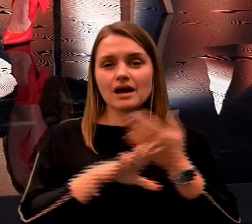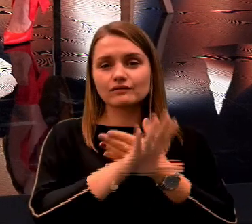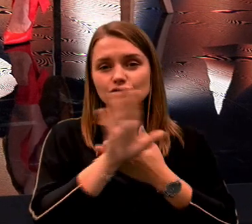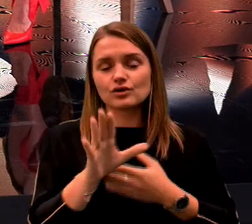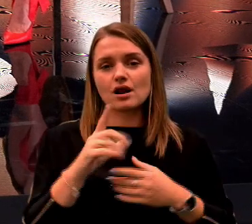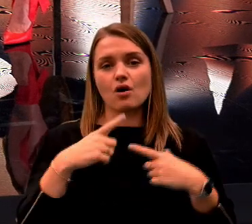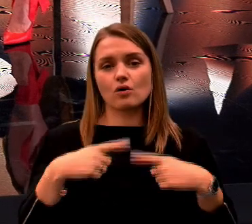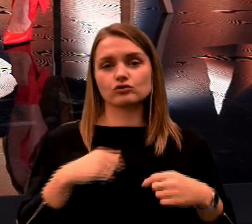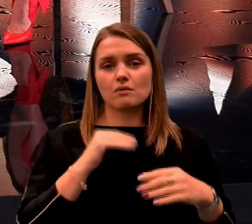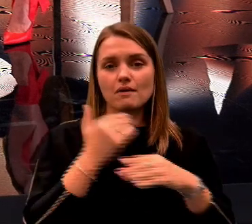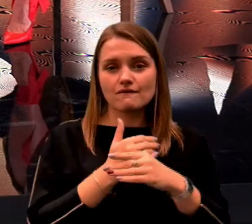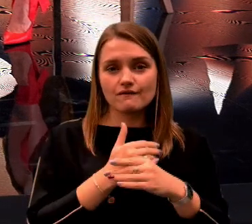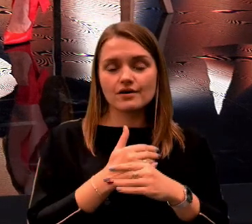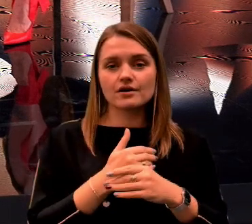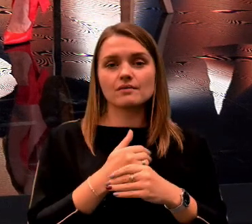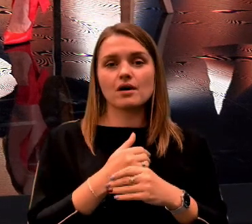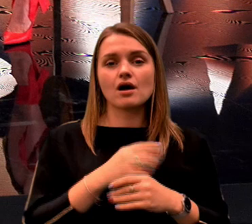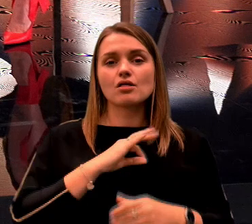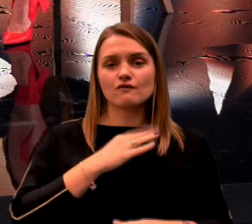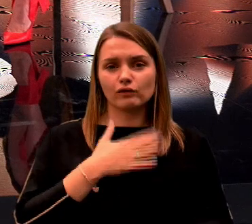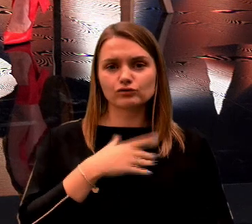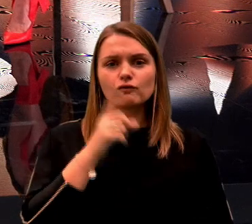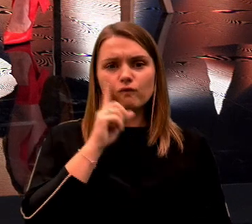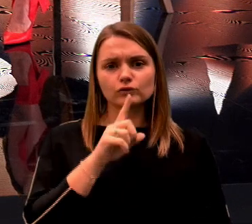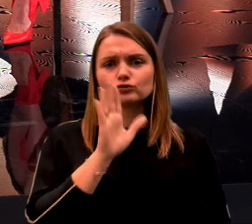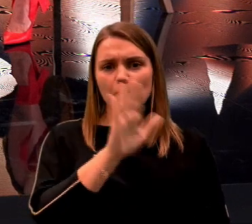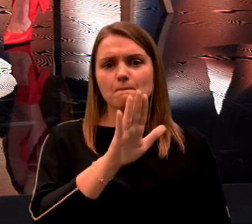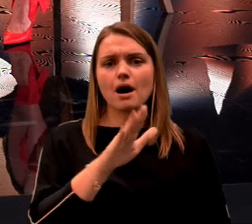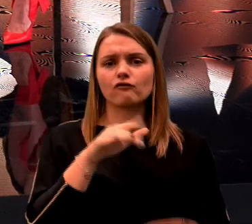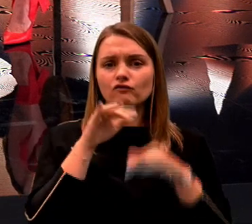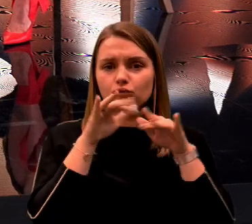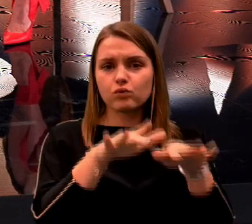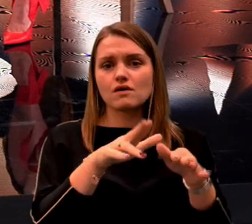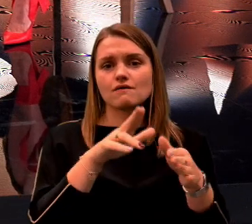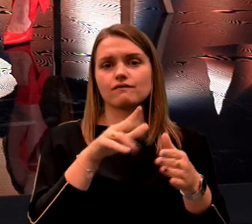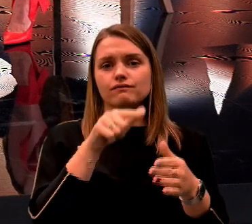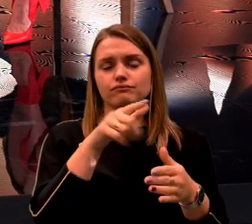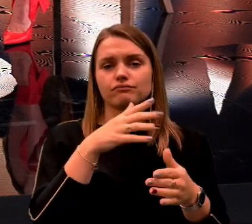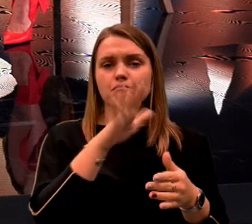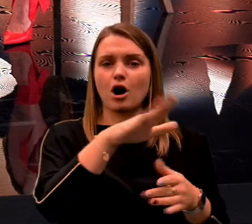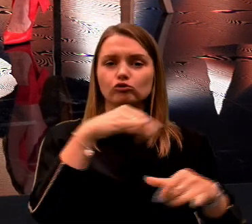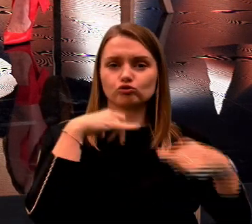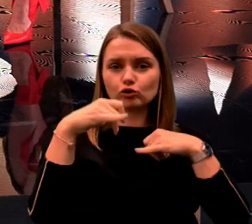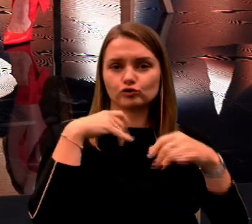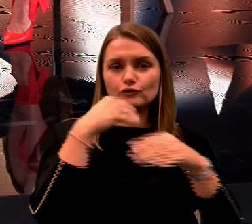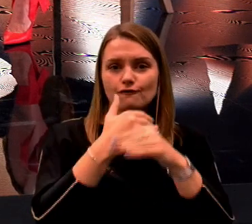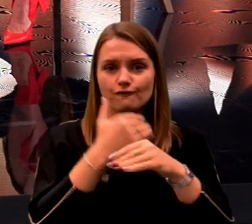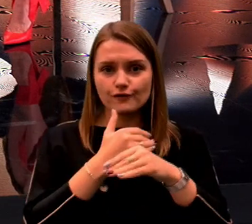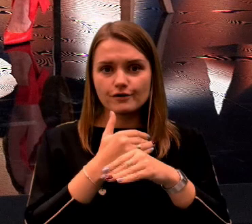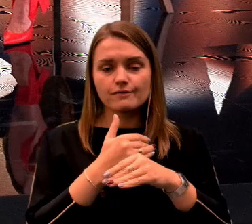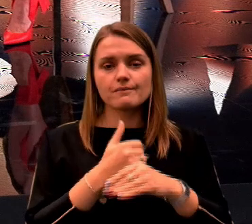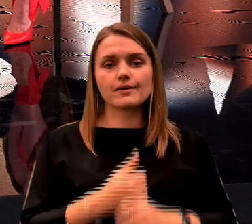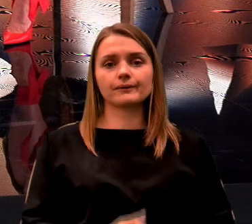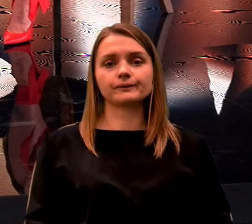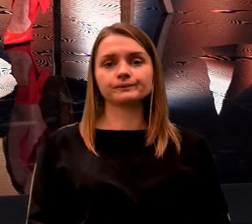firmy właścicielskiej, w której właściciel rzeczywiście ma wpływ w zasadzie nieograniczony na to, co się dzieje w firmie i może ją kształtować na sposób, na jaki chce. I to